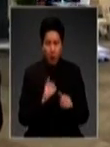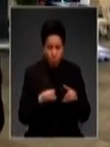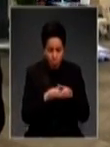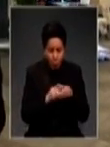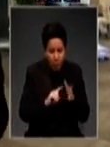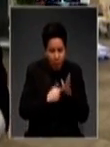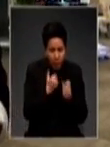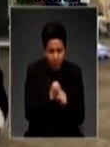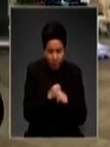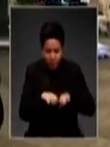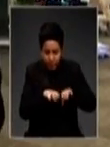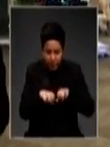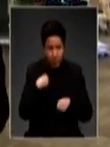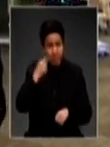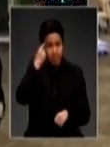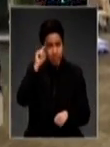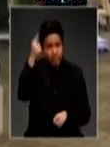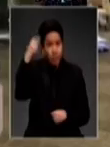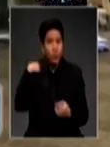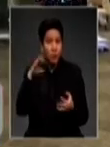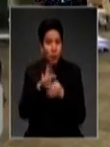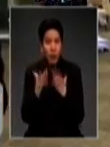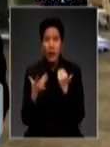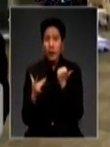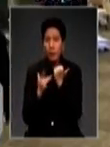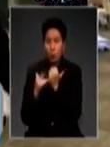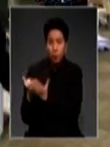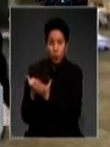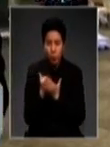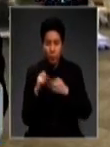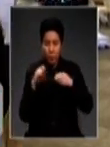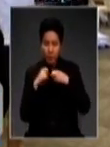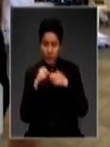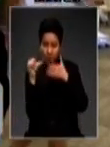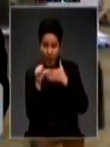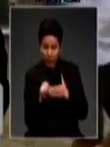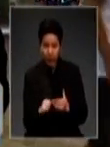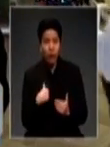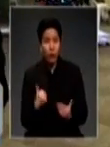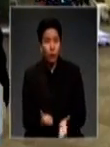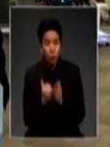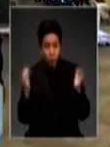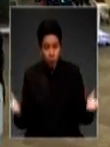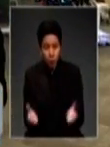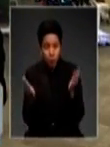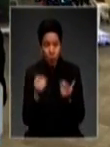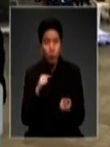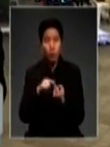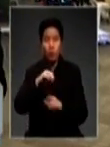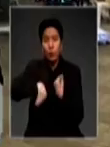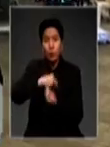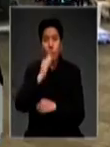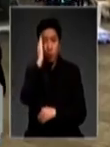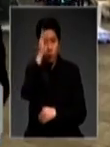จังหวัดภูเก็ตนะคะที่ได้มีการสร้างสรรค์เทคโนโลยีมาเพื่อที่จะแก้ไขปัญหาแล้วก็ช่วยสนับสนุนธุรกิจในจังหวัดให้เติบโตได้มากขึ้นนะ